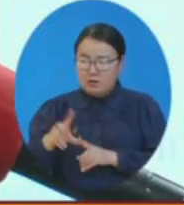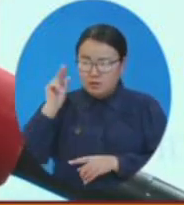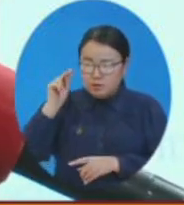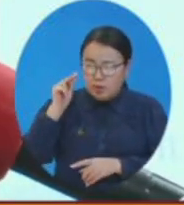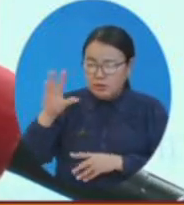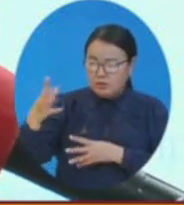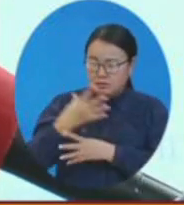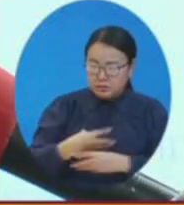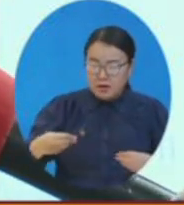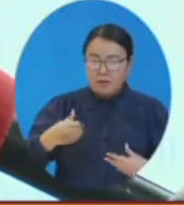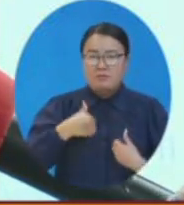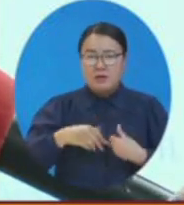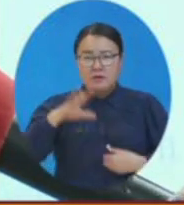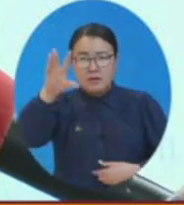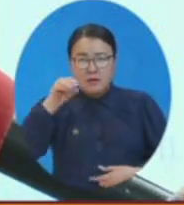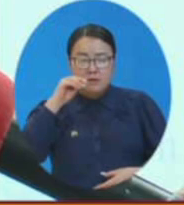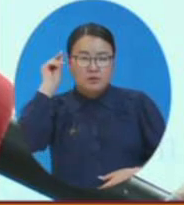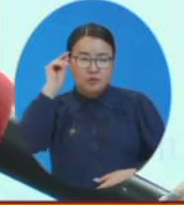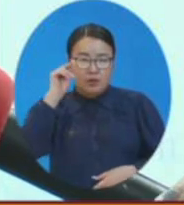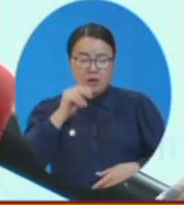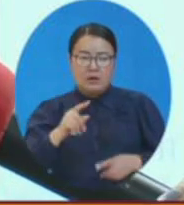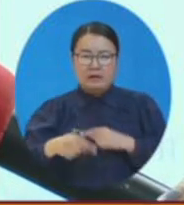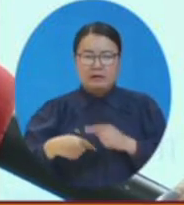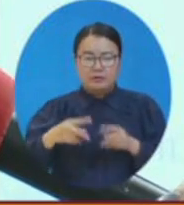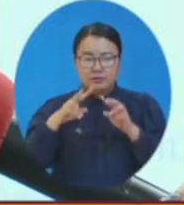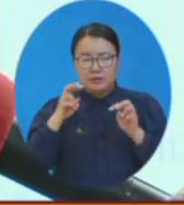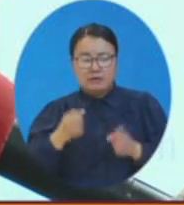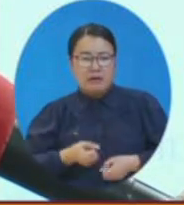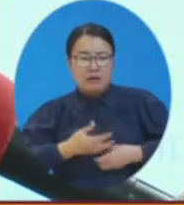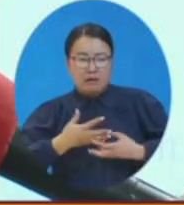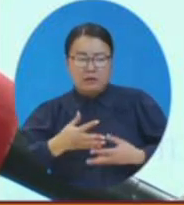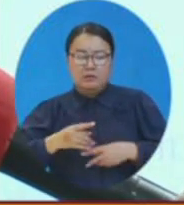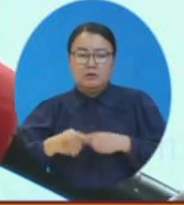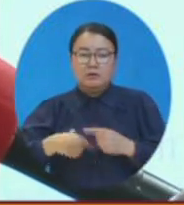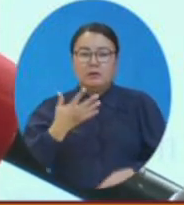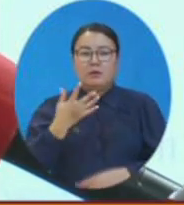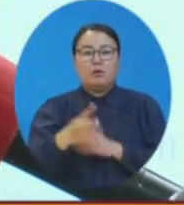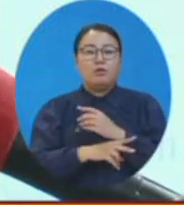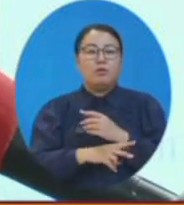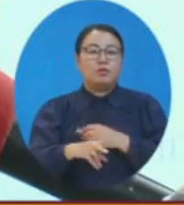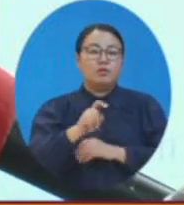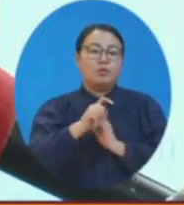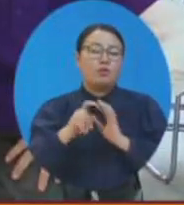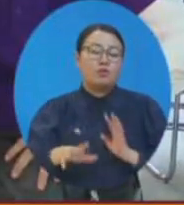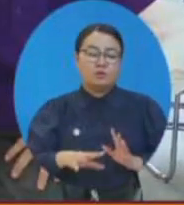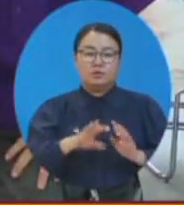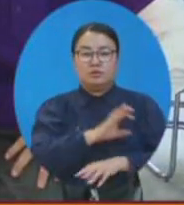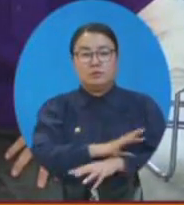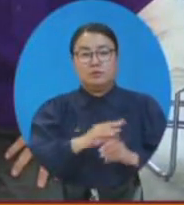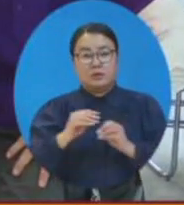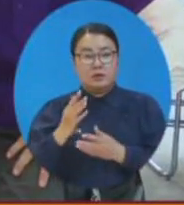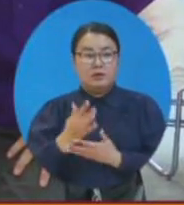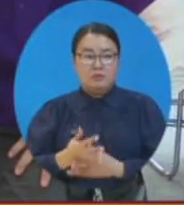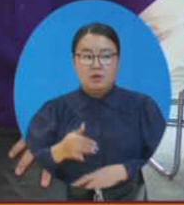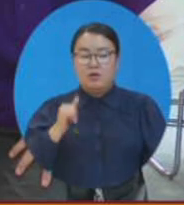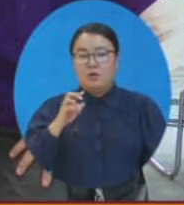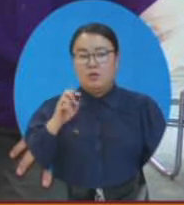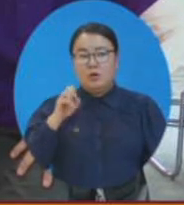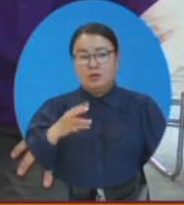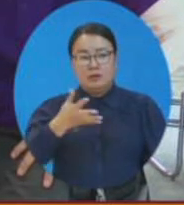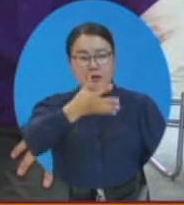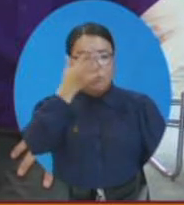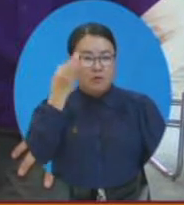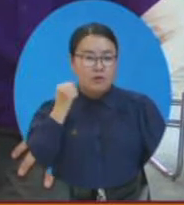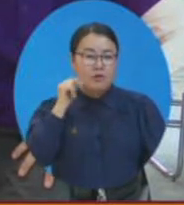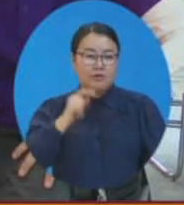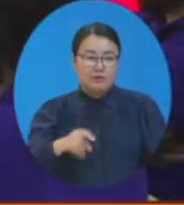сурлаа илүү сэтэлжүүлэх тэр зүйлүүдийг бас илүү гэж 5 өдрийн хугацаанд сургалцаа арга байдлыг нийслэл хотод 5 хоног үргэлжлэх тренинг